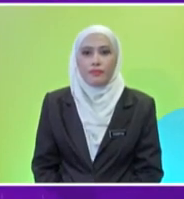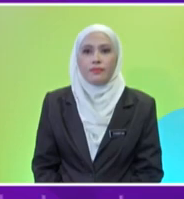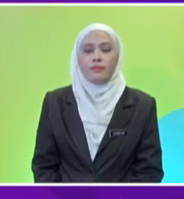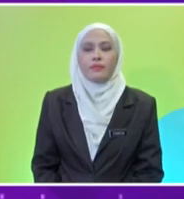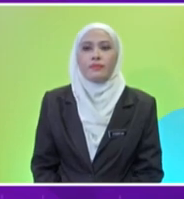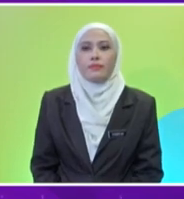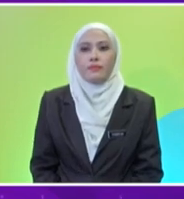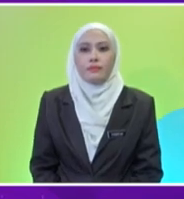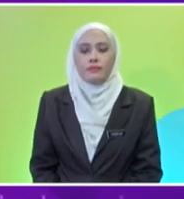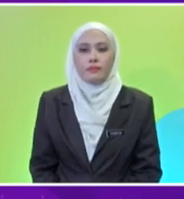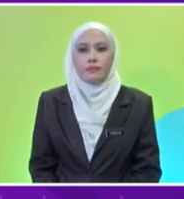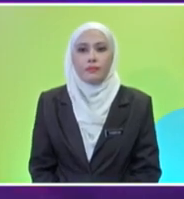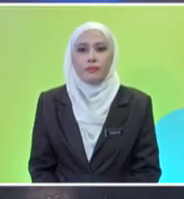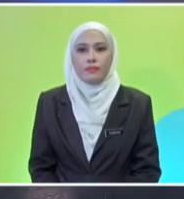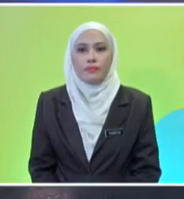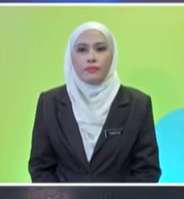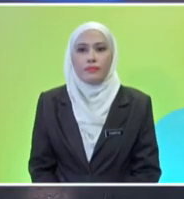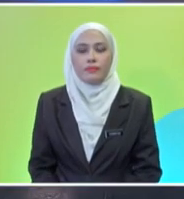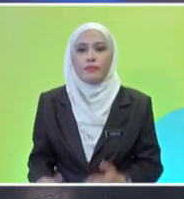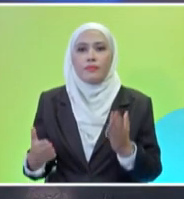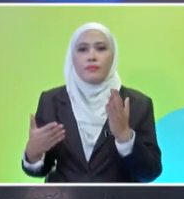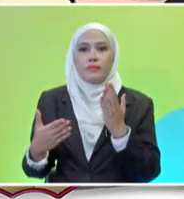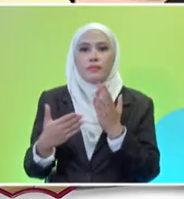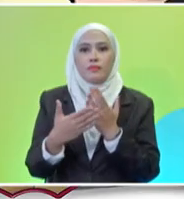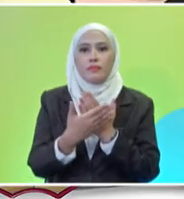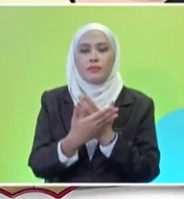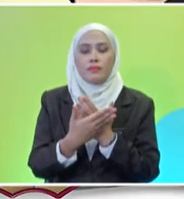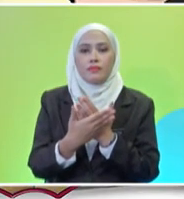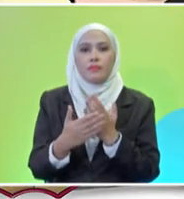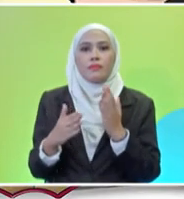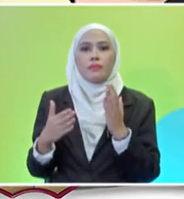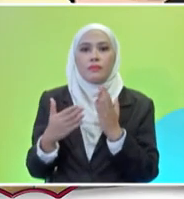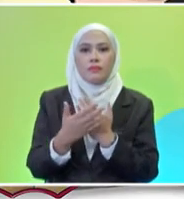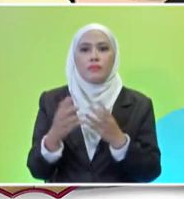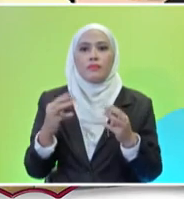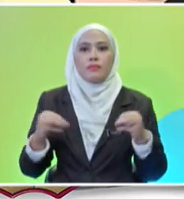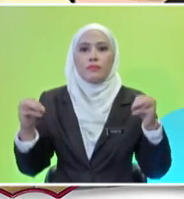dialog yang kedua oleh masyarakat kadasan Dusun oleh masyarakat